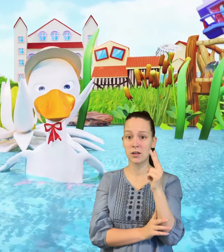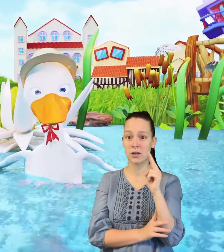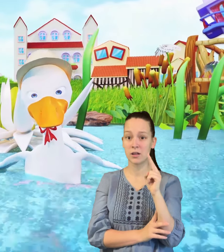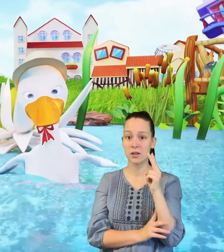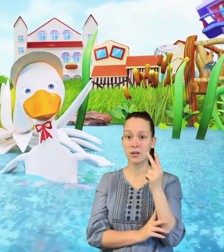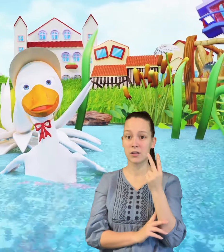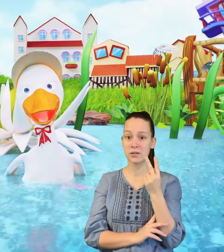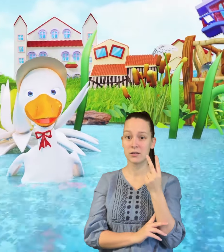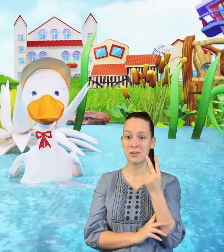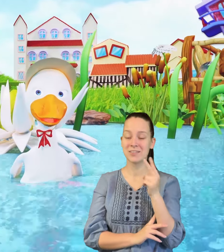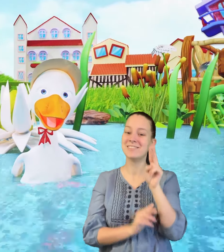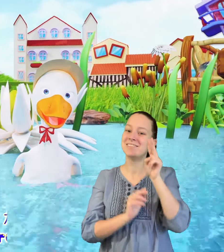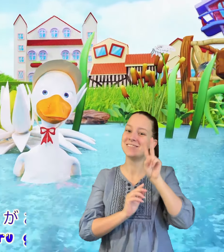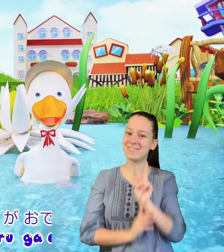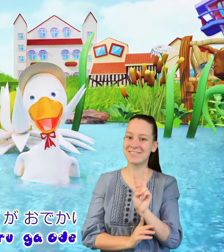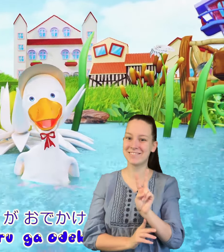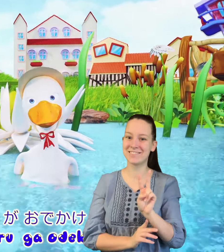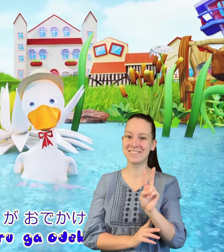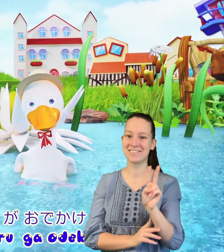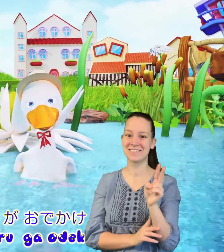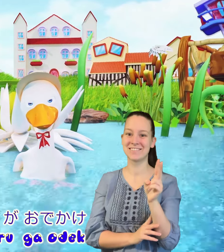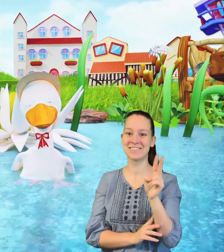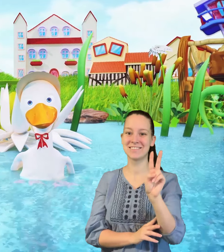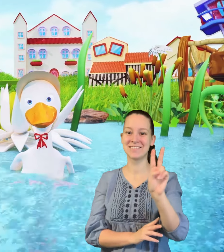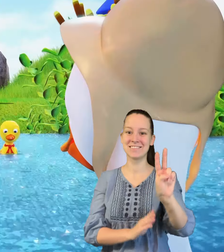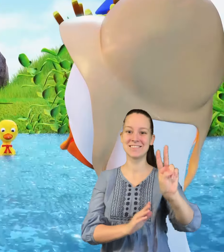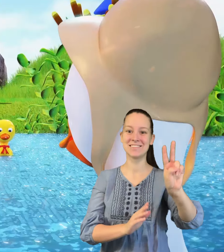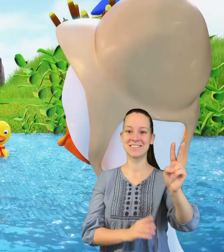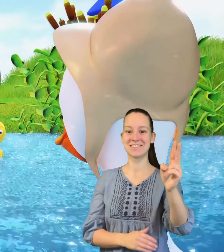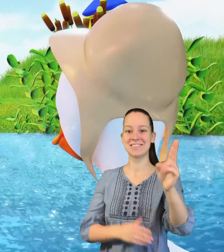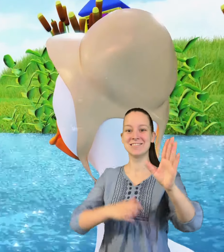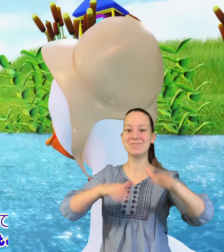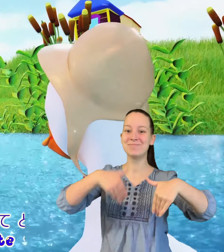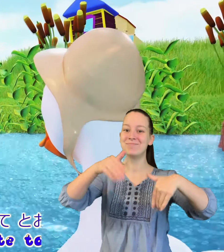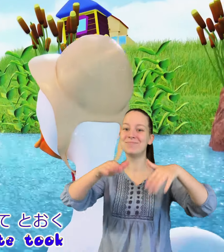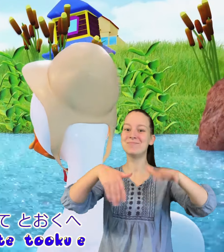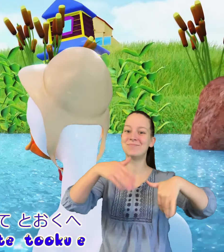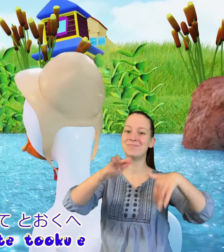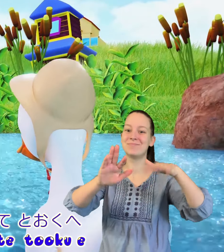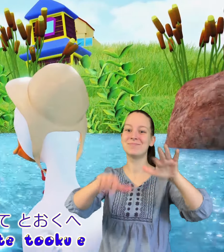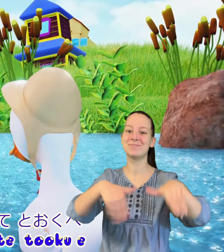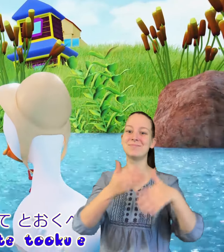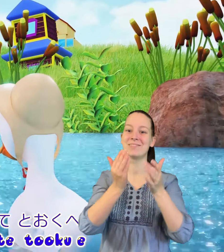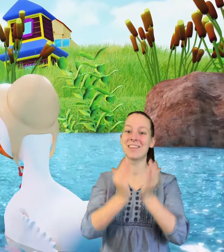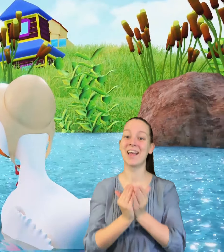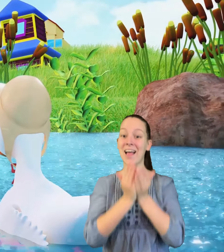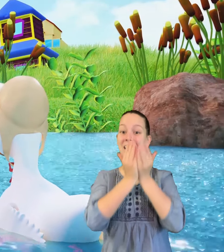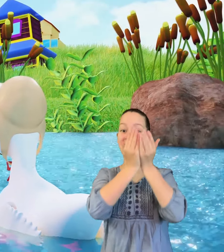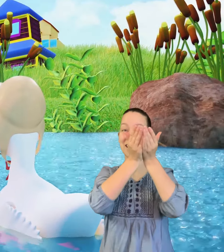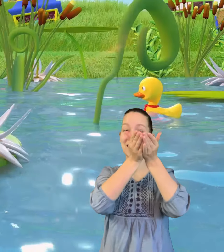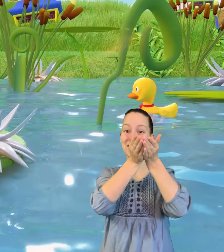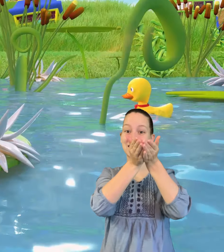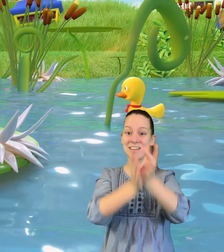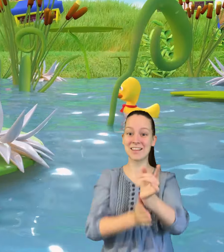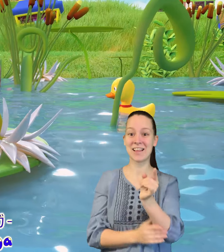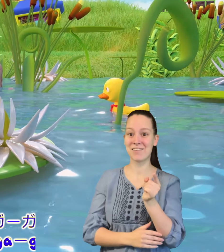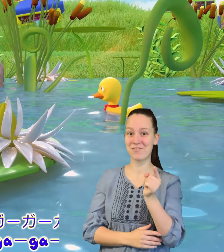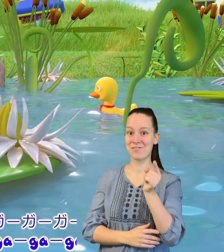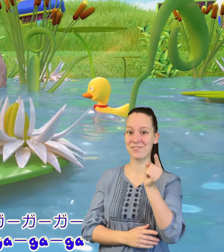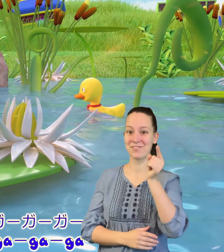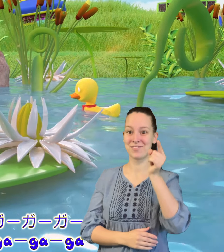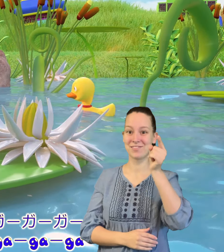だけうのアルがおでかけ顔を超えて遠へママが呼ん